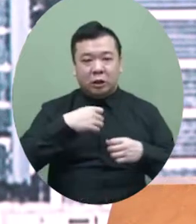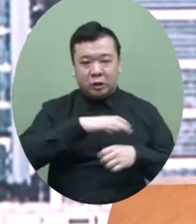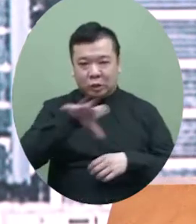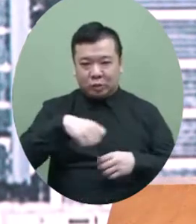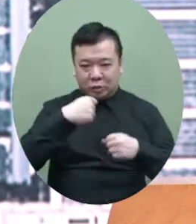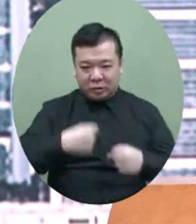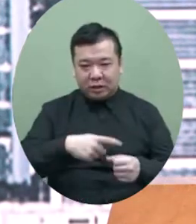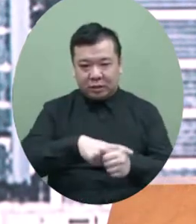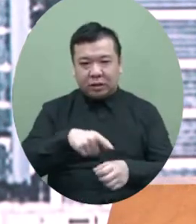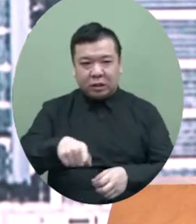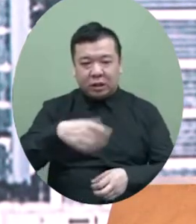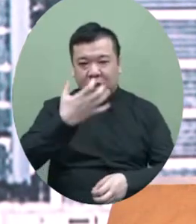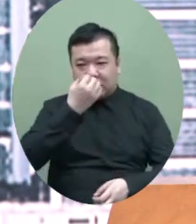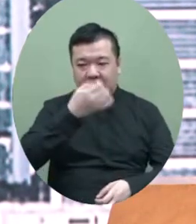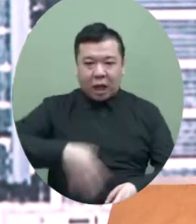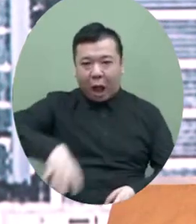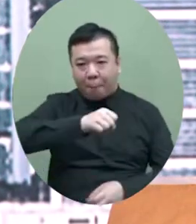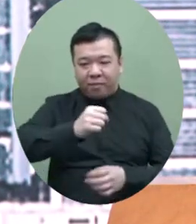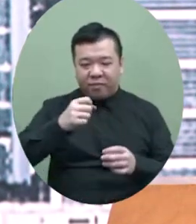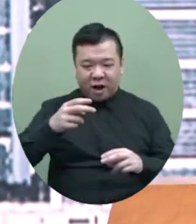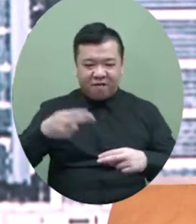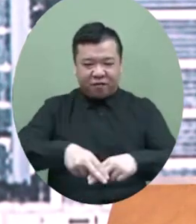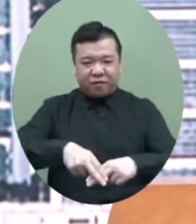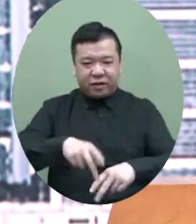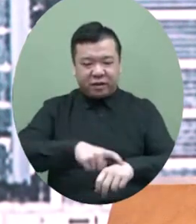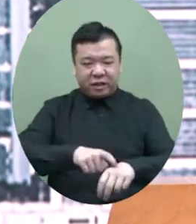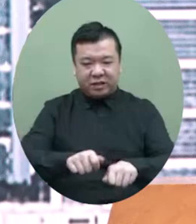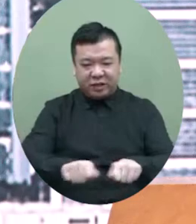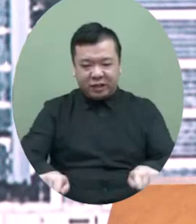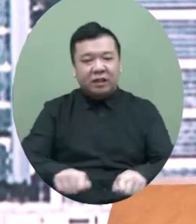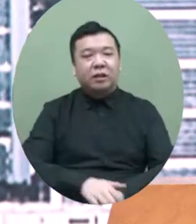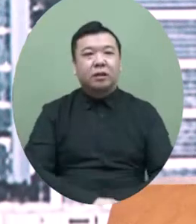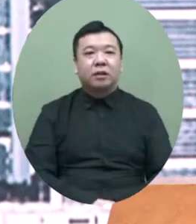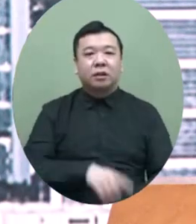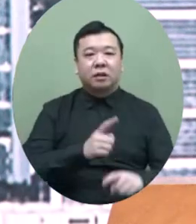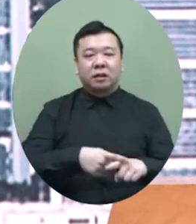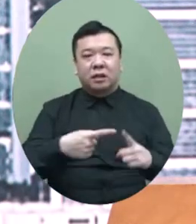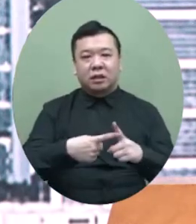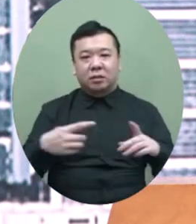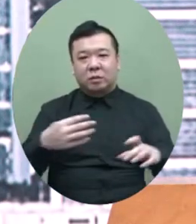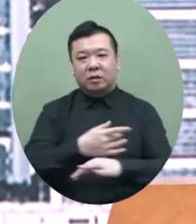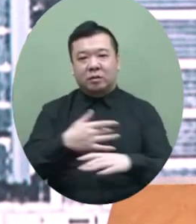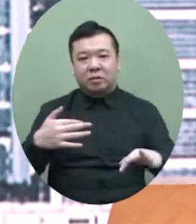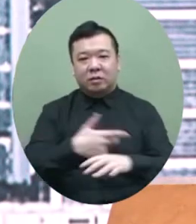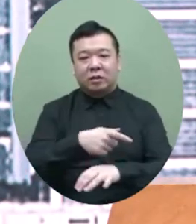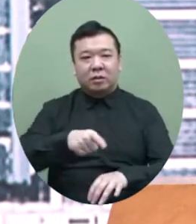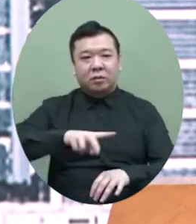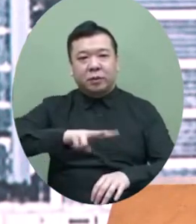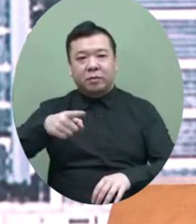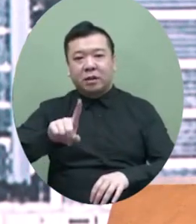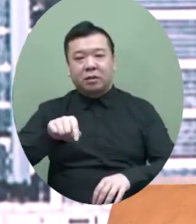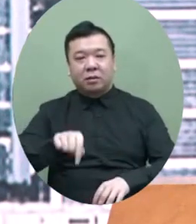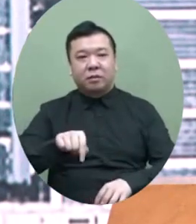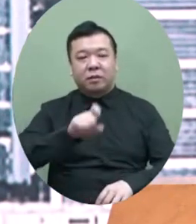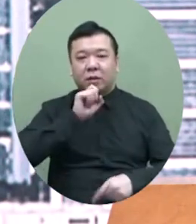檢測，除非將整個香港封鎖一段長嘅時間，否則人嘅流動性咧係令到佢仍然會